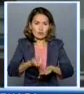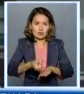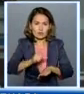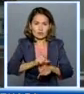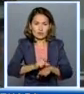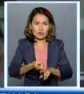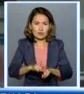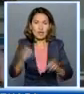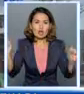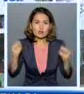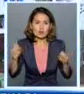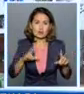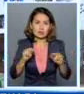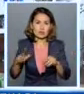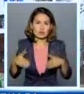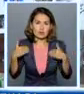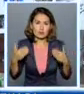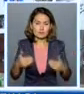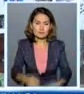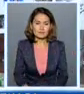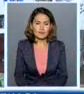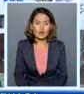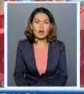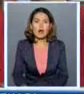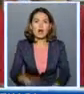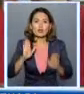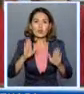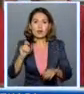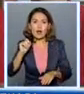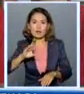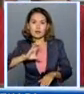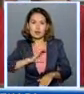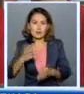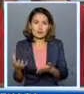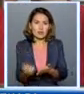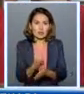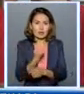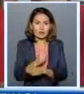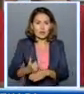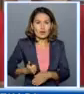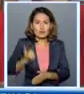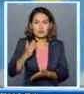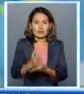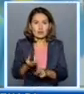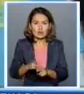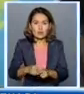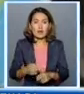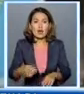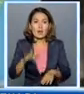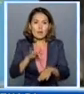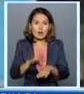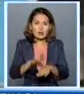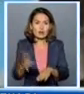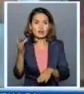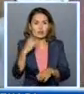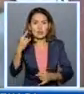Спортшыларға сәттілік тілеймін. Олимпиадада қоржынымыз тек алтынмен толығып жатқаны мақтаныш. Жанкүйерлер дүбірлі дода аяқталғанша